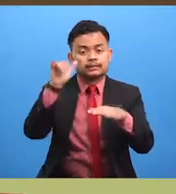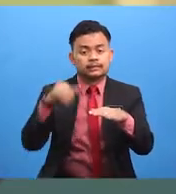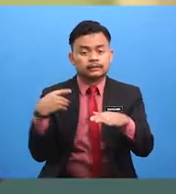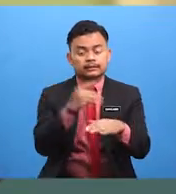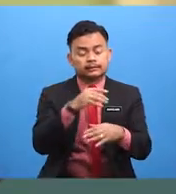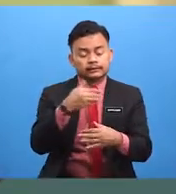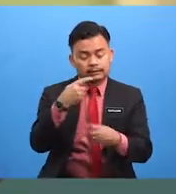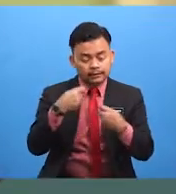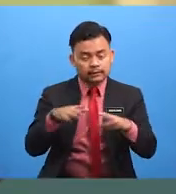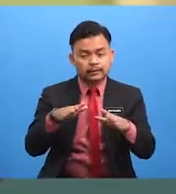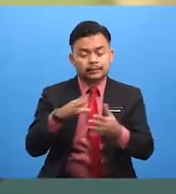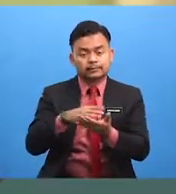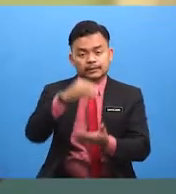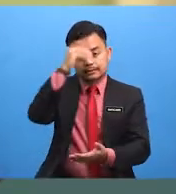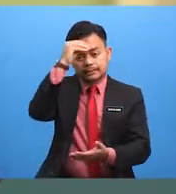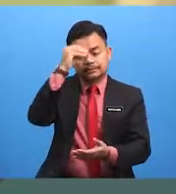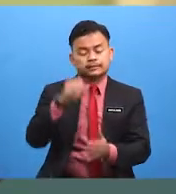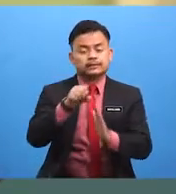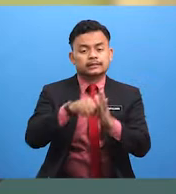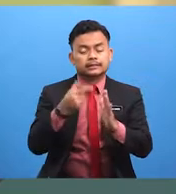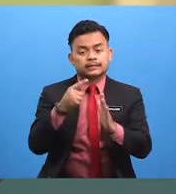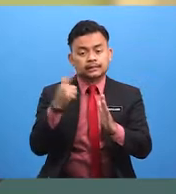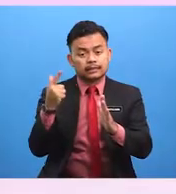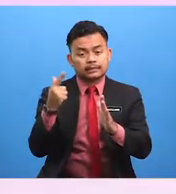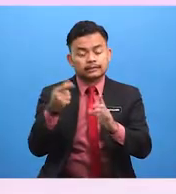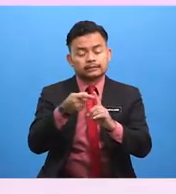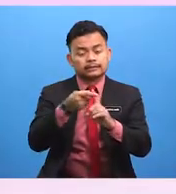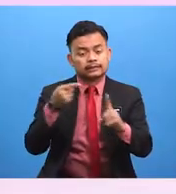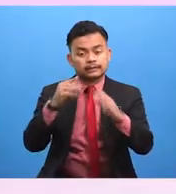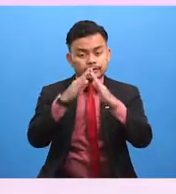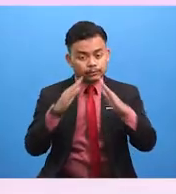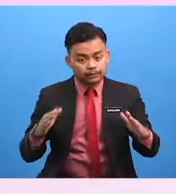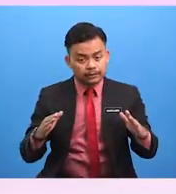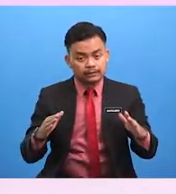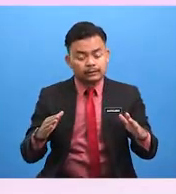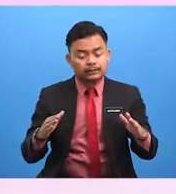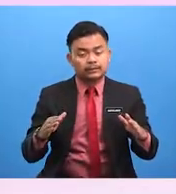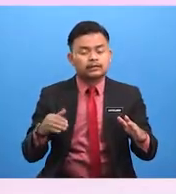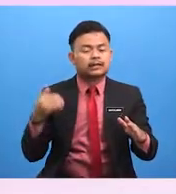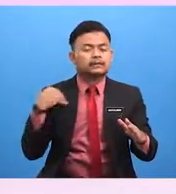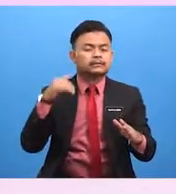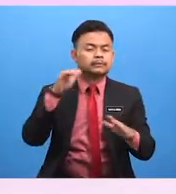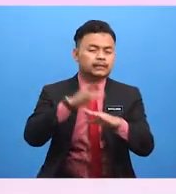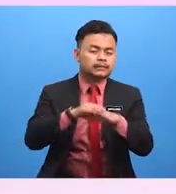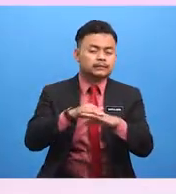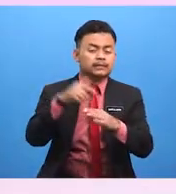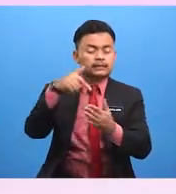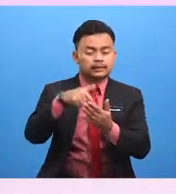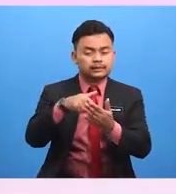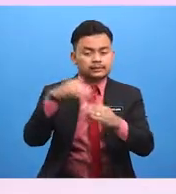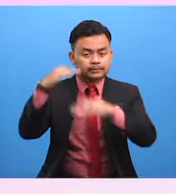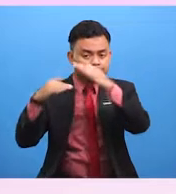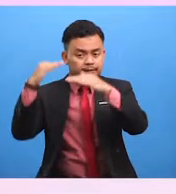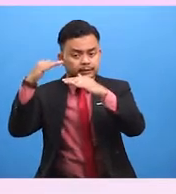rumah, terdapat banyak lagi binaan lain yang boleh kamu bina menggunakan